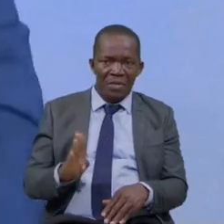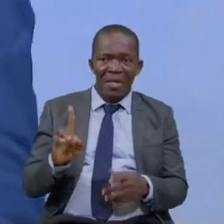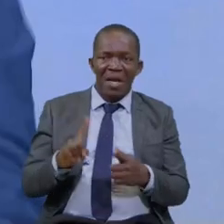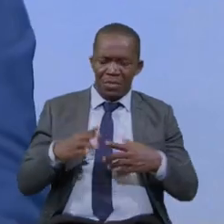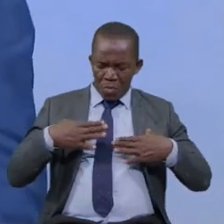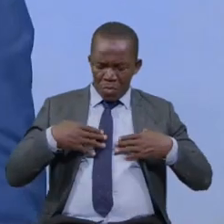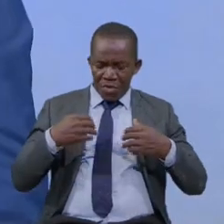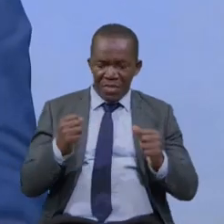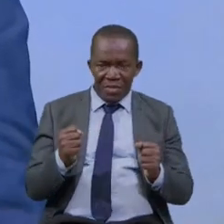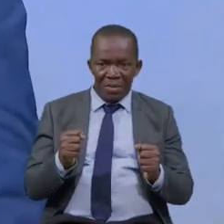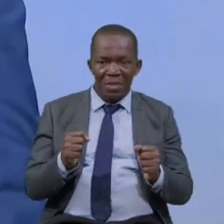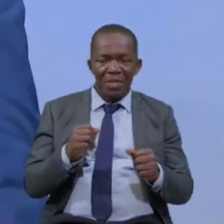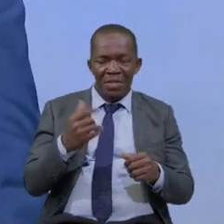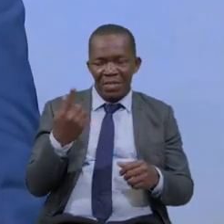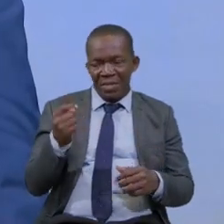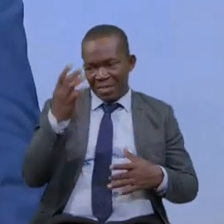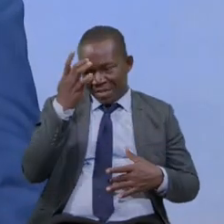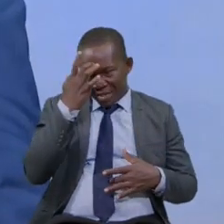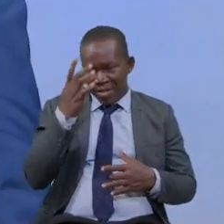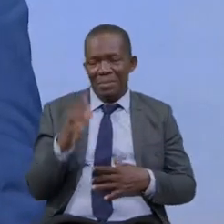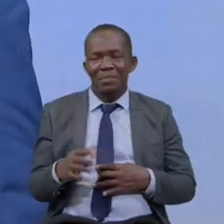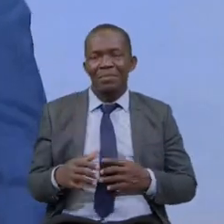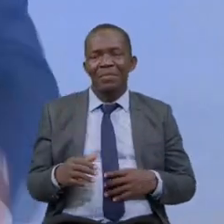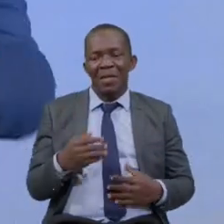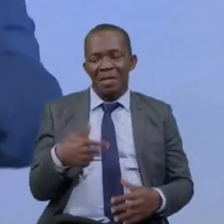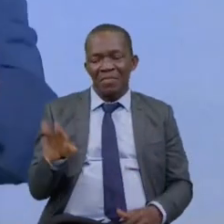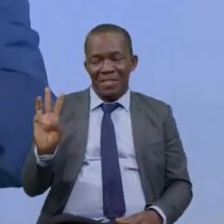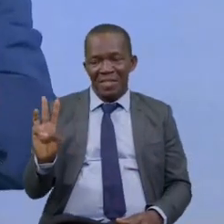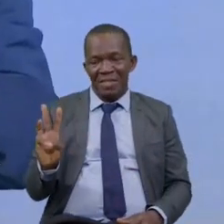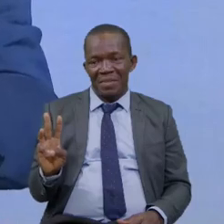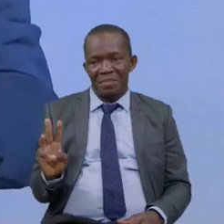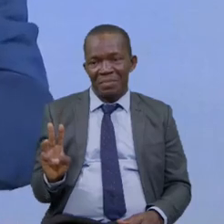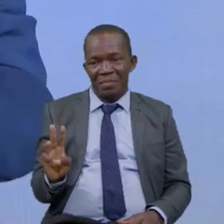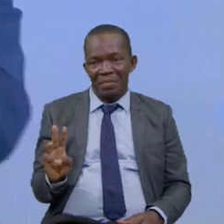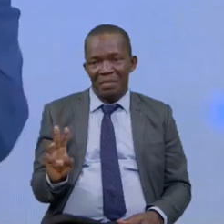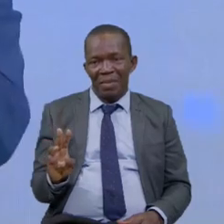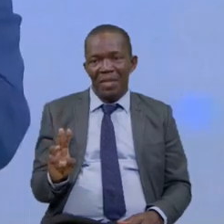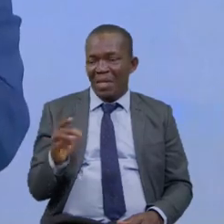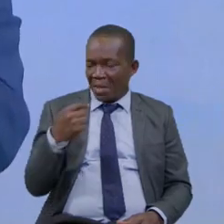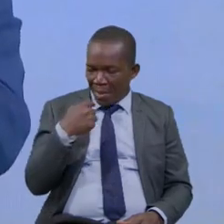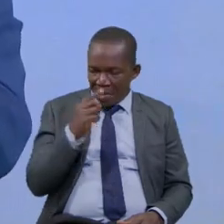guérir les malades. Verset 6 nous dit.